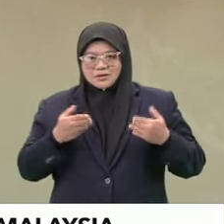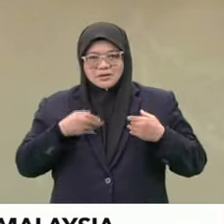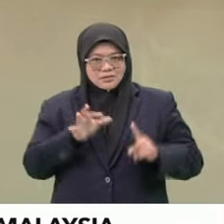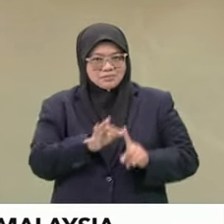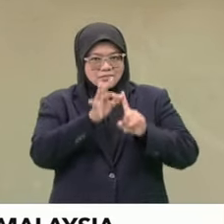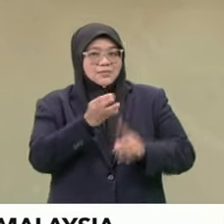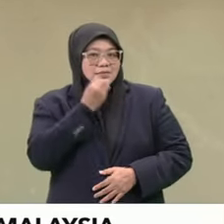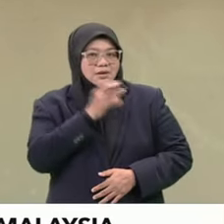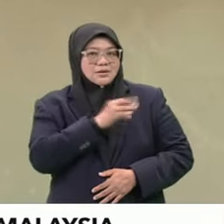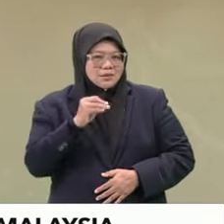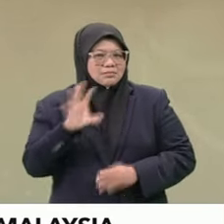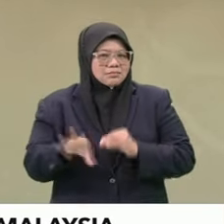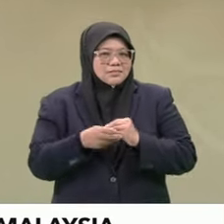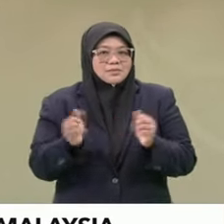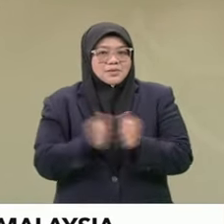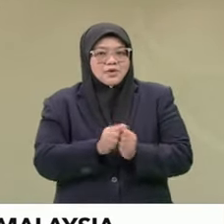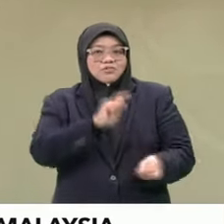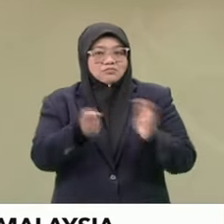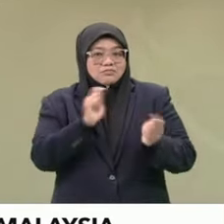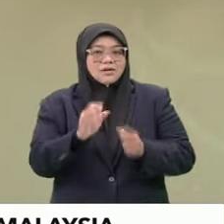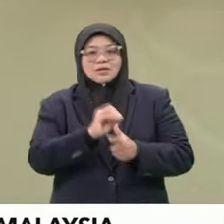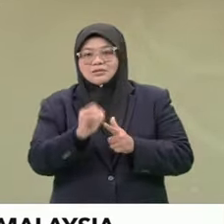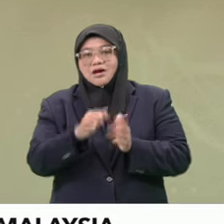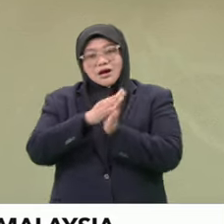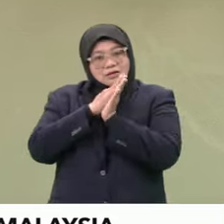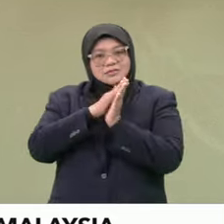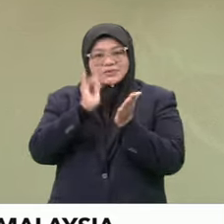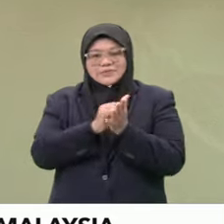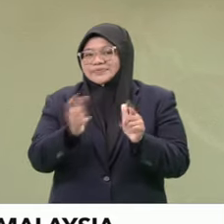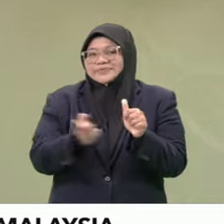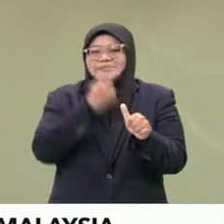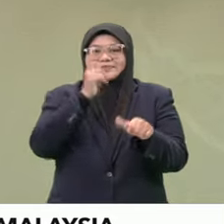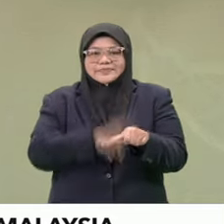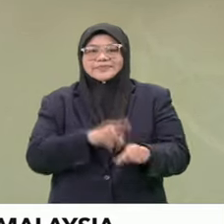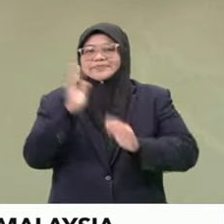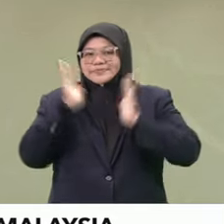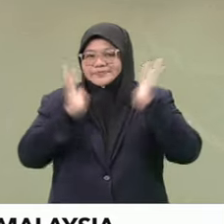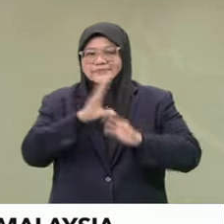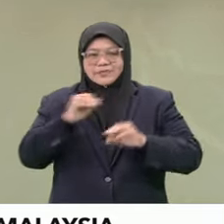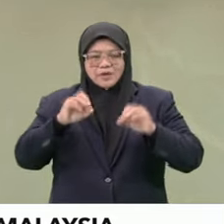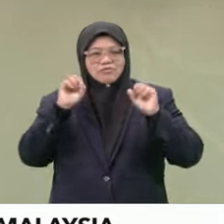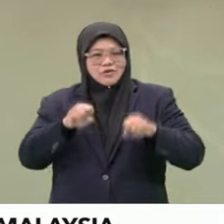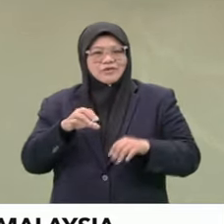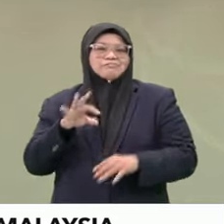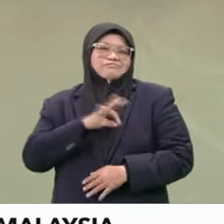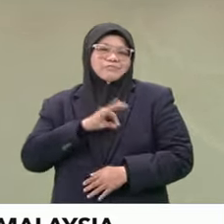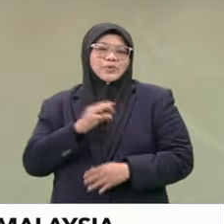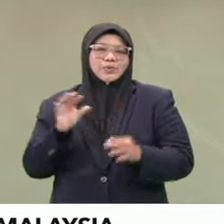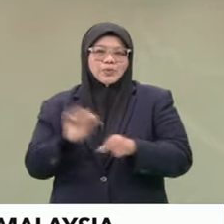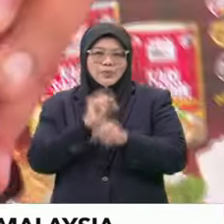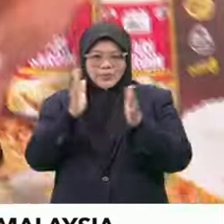hidangan utama atau sampingan bersama roti canai maupun sandwich adalah yang pertama di Malaysia dan mampu memenuhi citarasa pengguna.